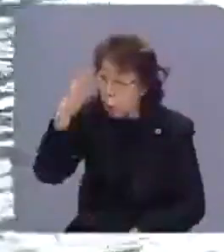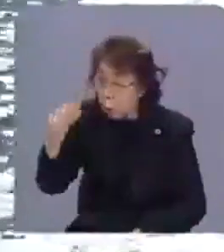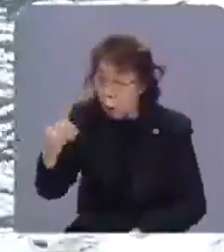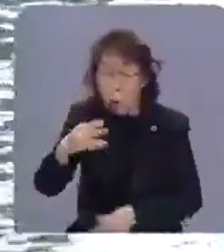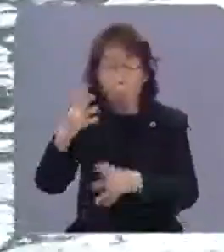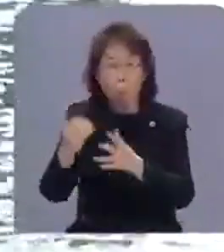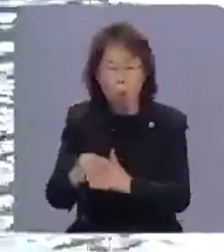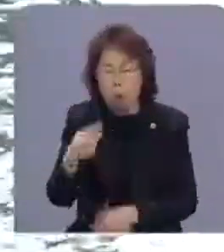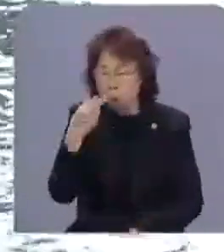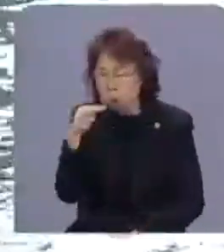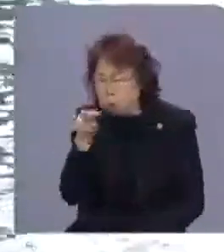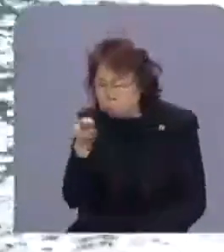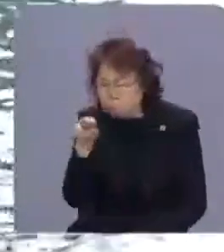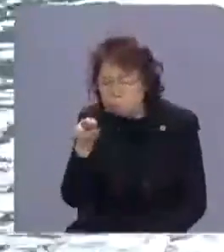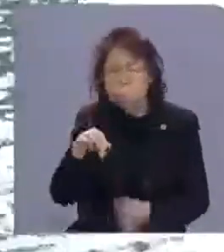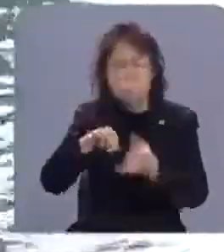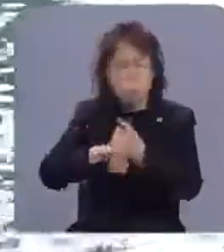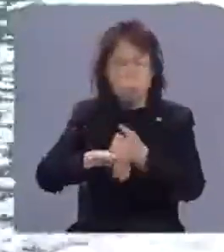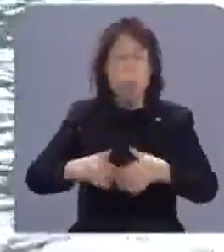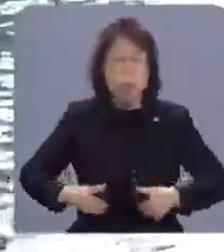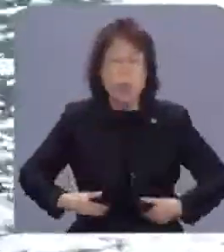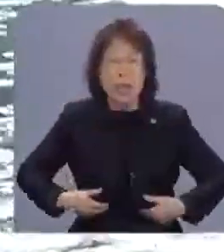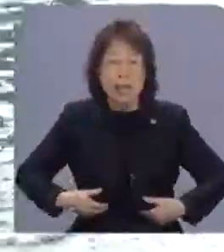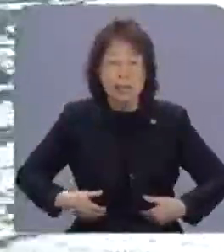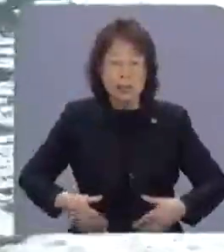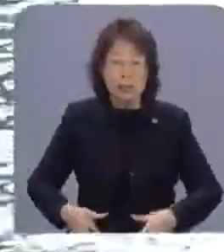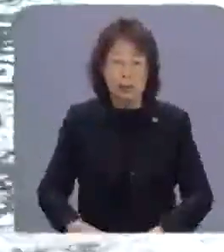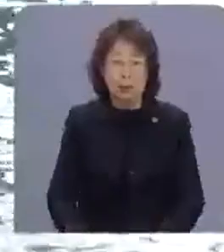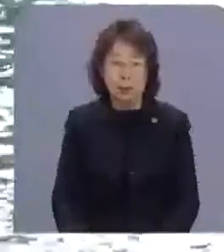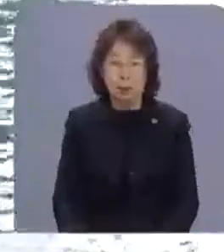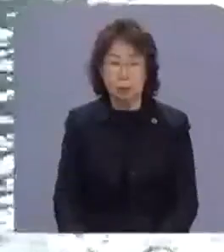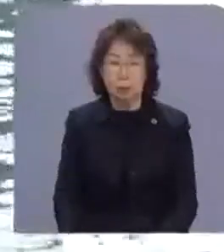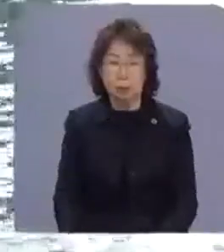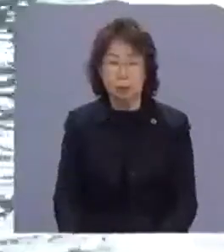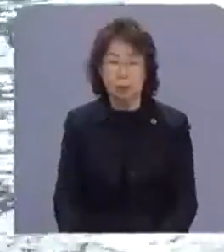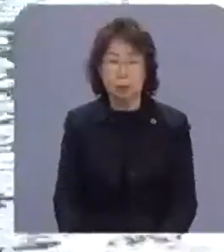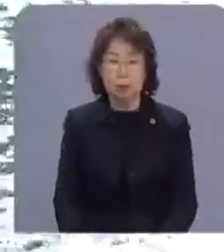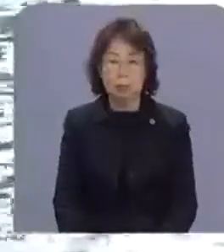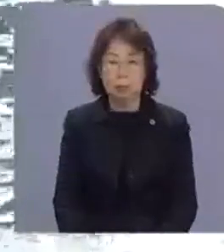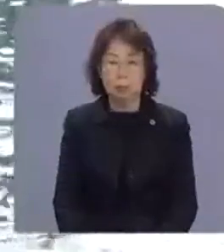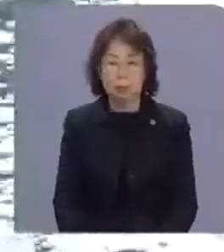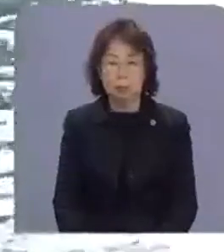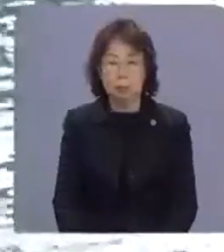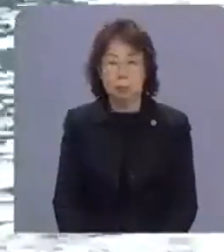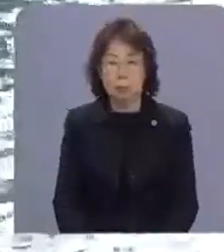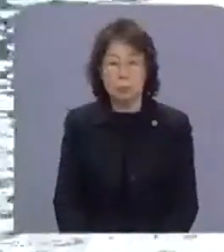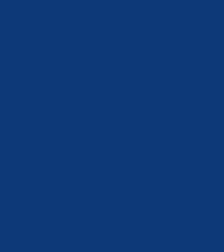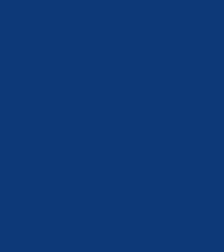과정을 예의주시해야 하는 이유입니다. 몰디브에서 KBS 뉴스 노준철입니다.